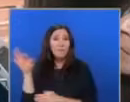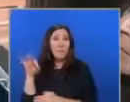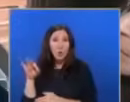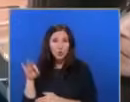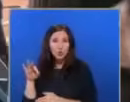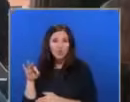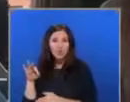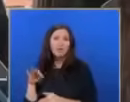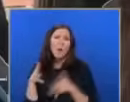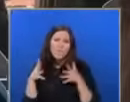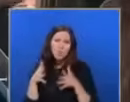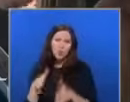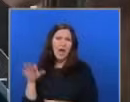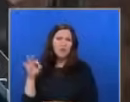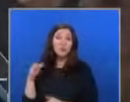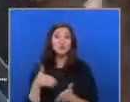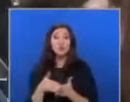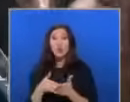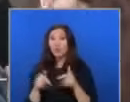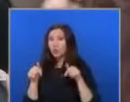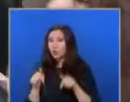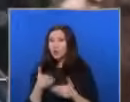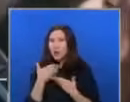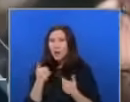поръчкови и то брутално поръчково, защото тук